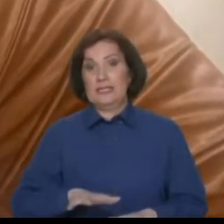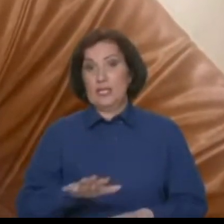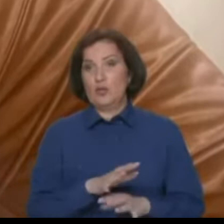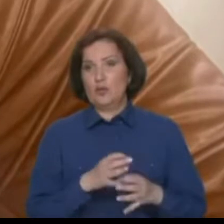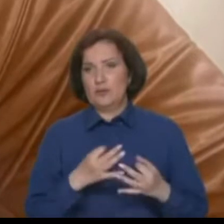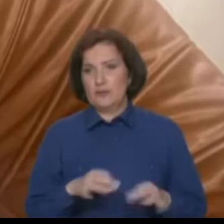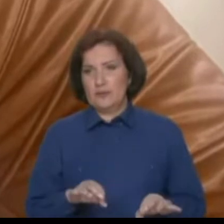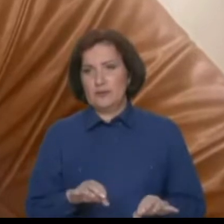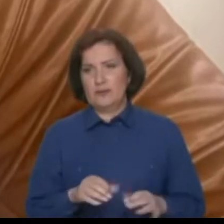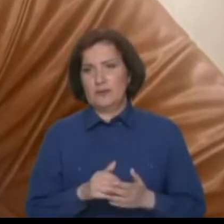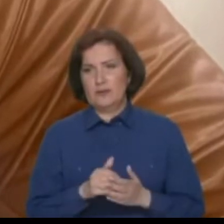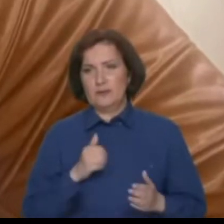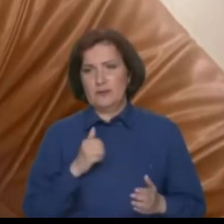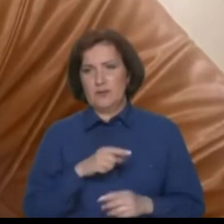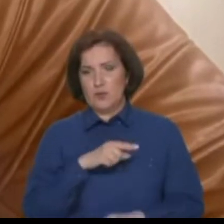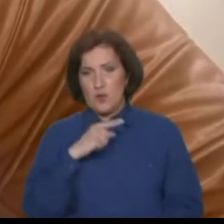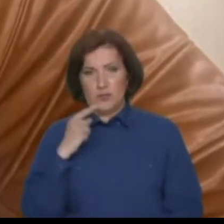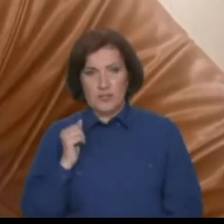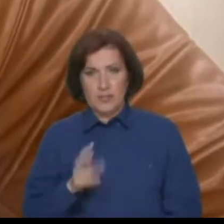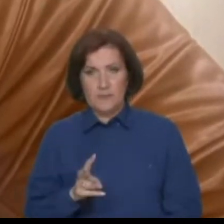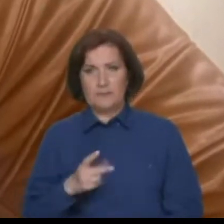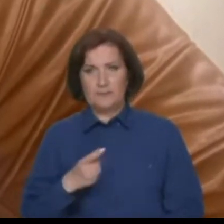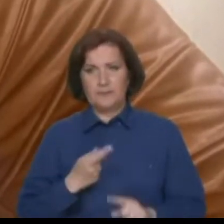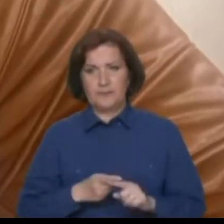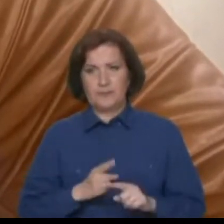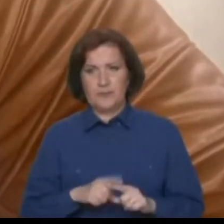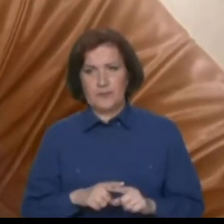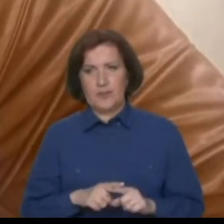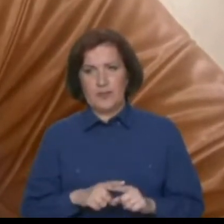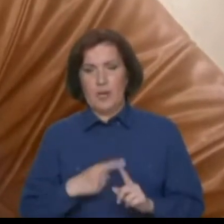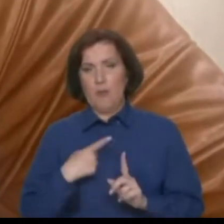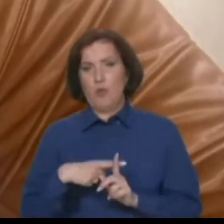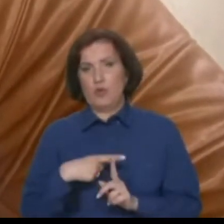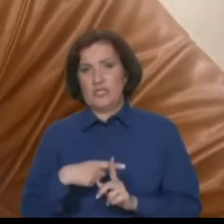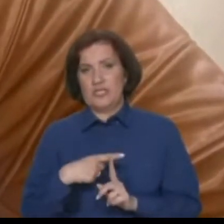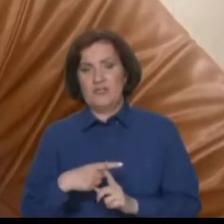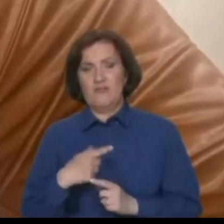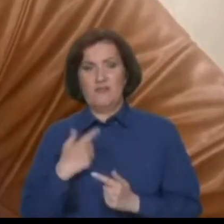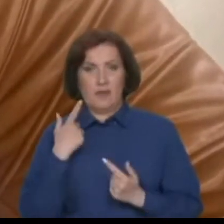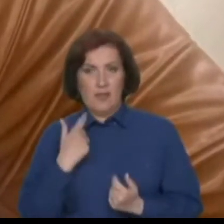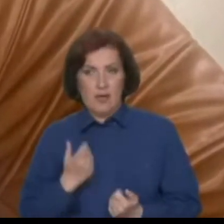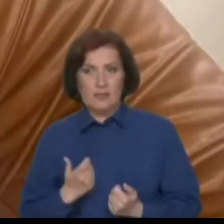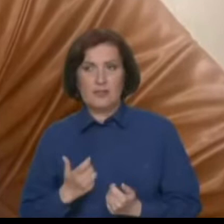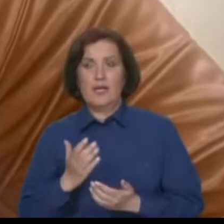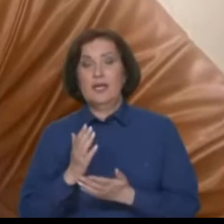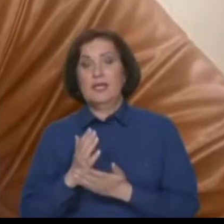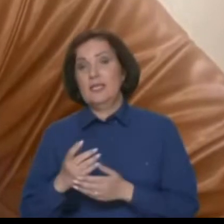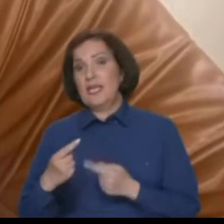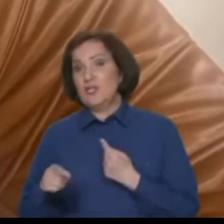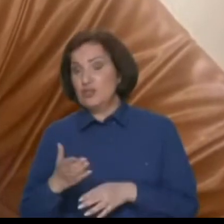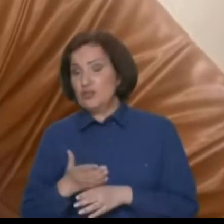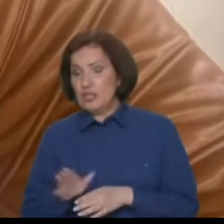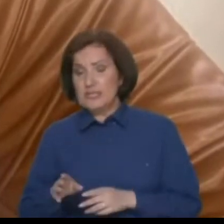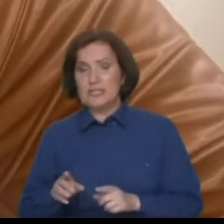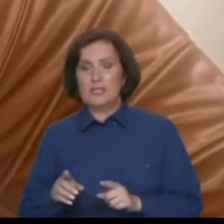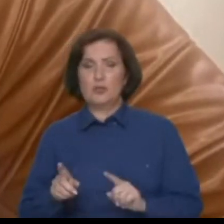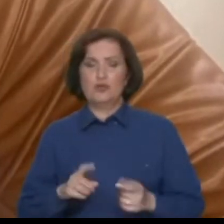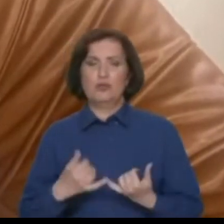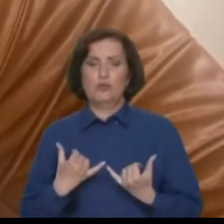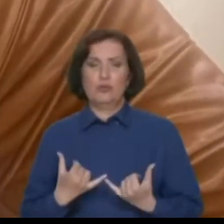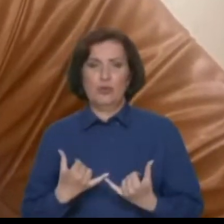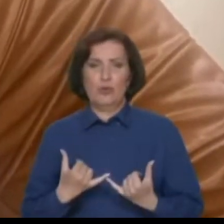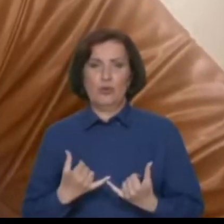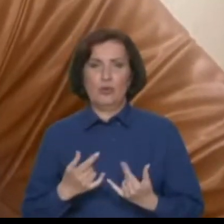територію звільнили від росіян. І це позитив, це клас. Є інша частина, те, що